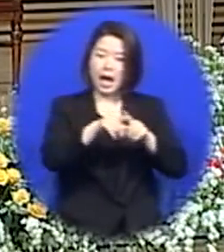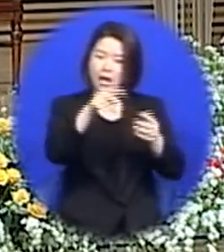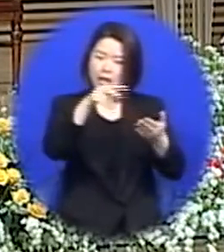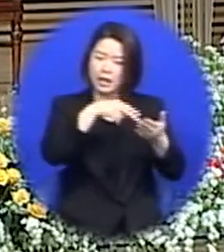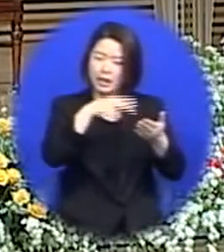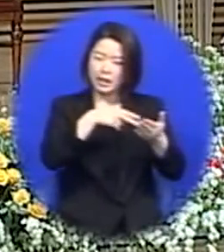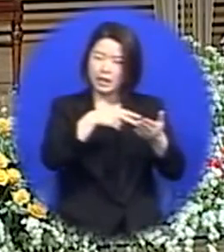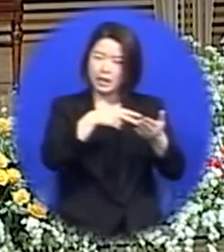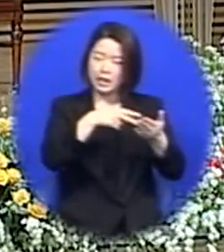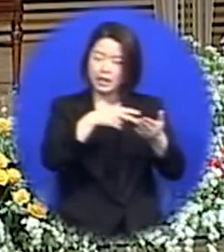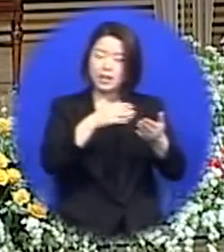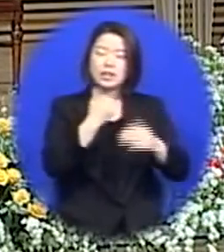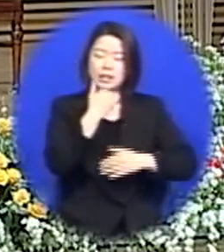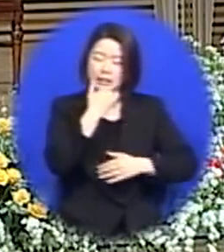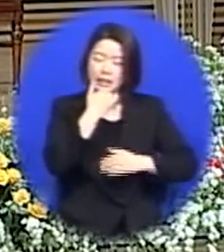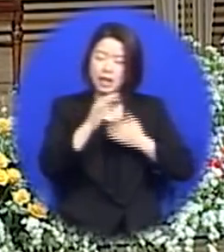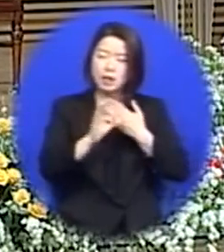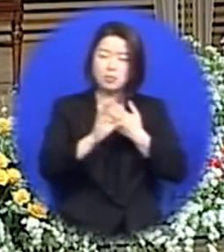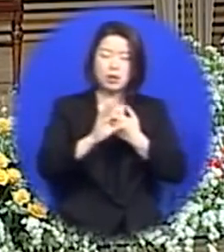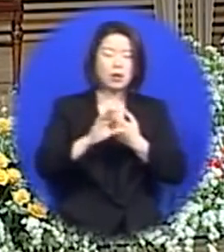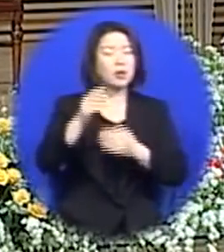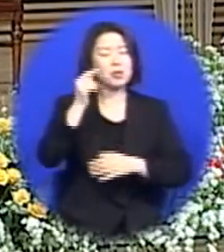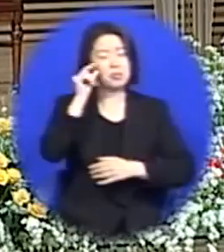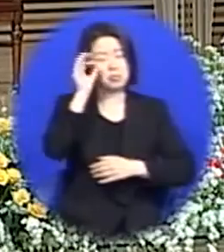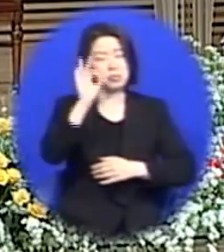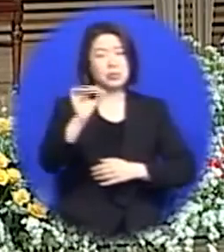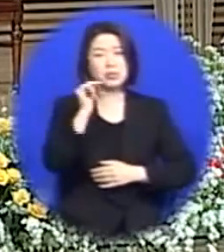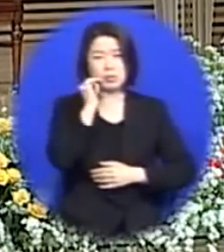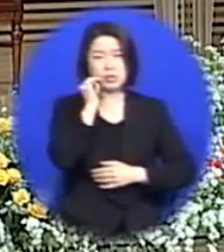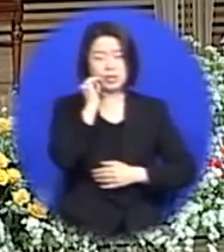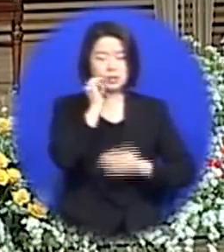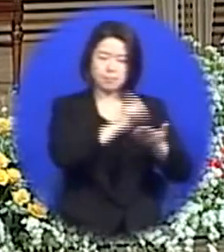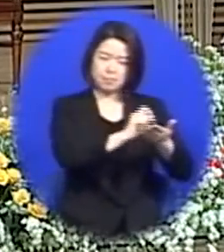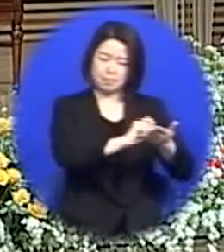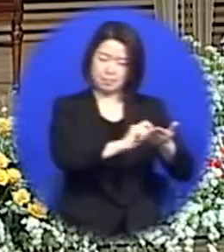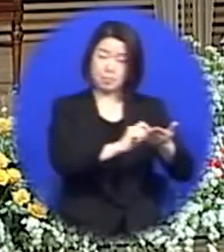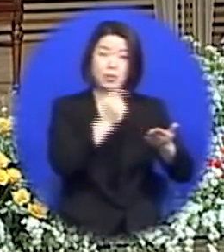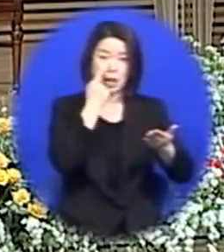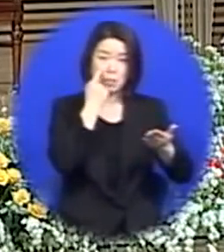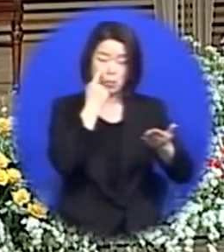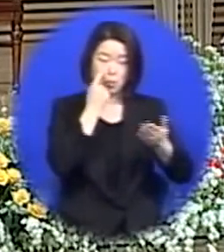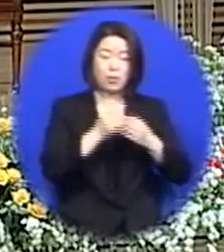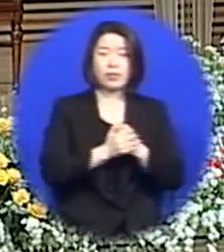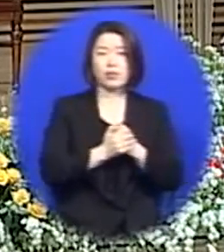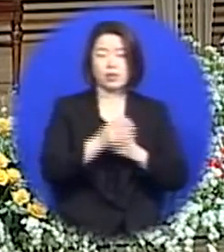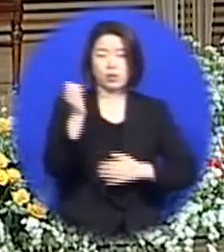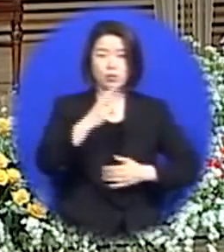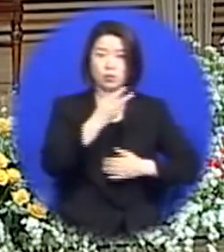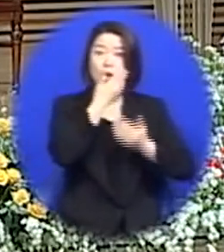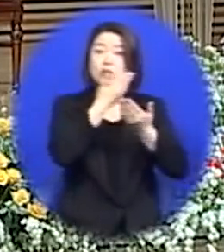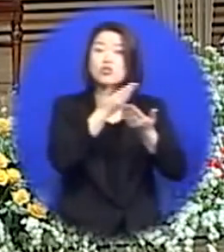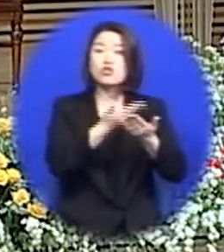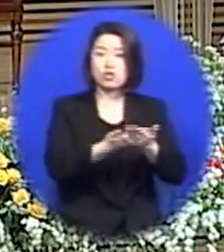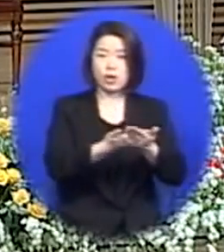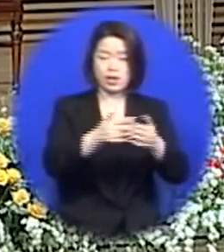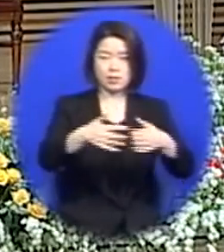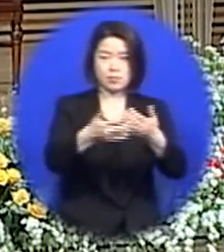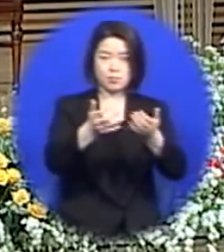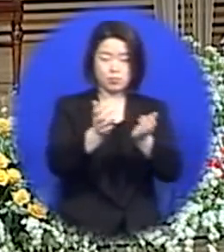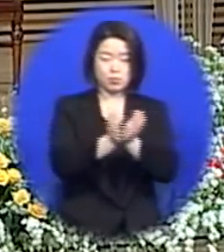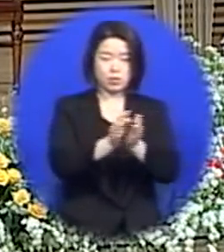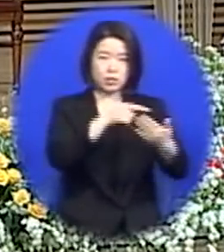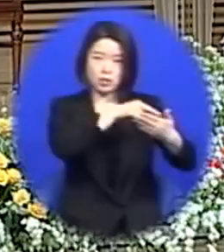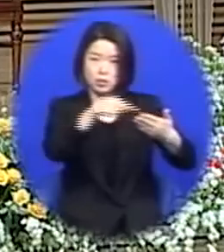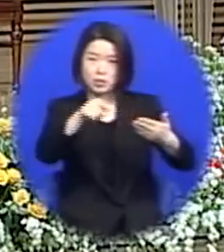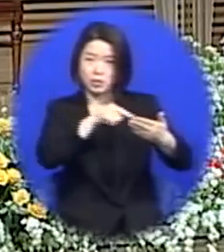한번은 아 메모도 하시고 그리고 아 또 중요한 점은 거기다가 즐겁기도 해